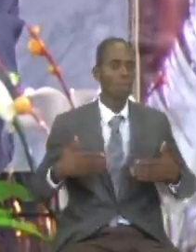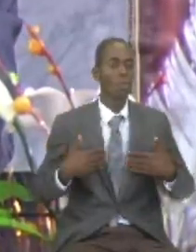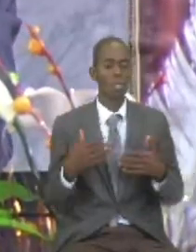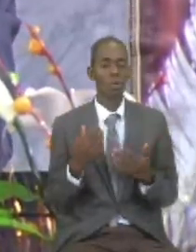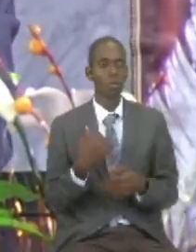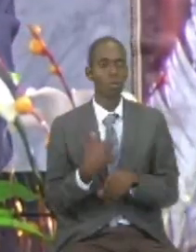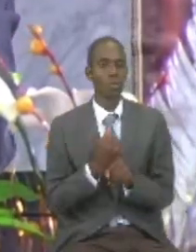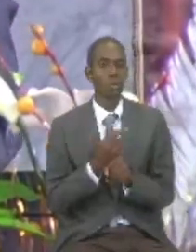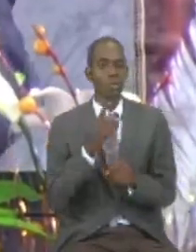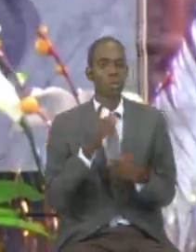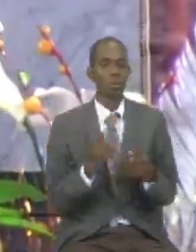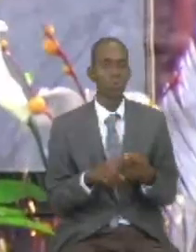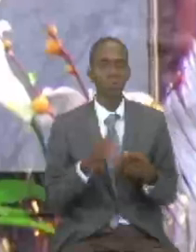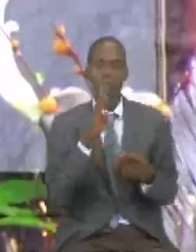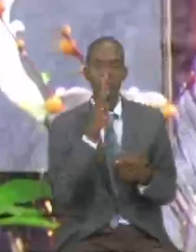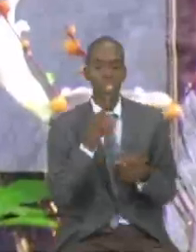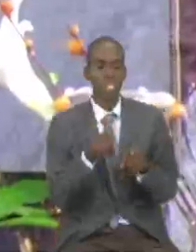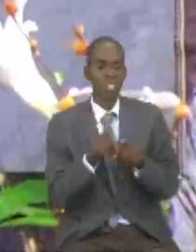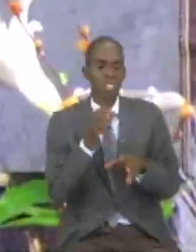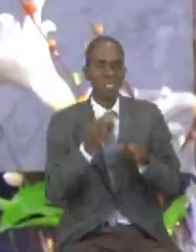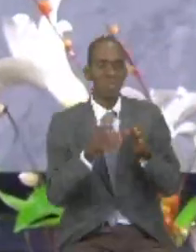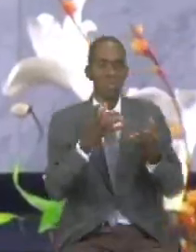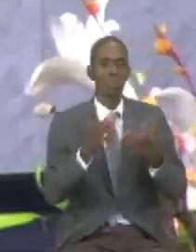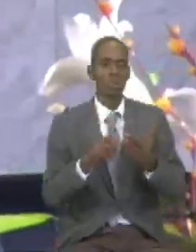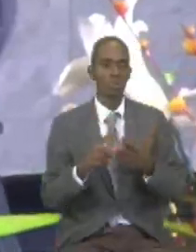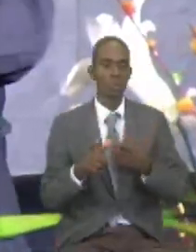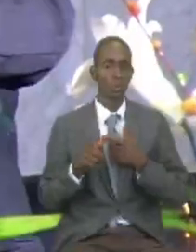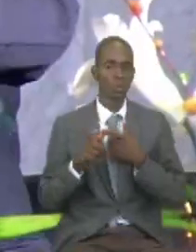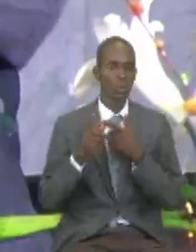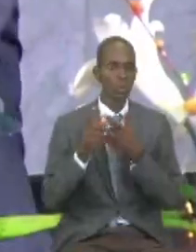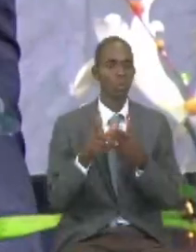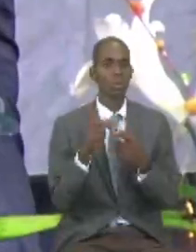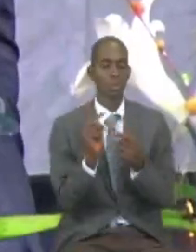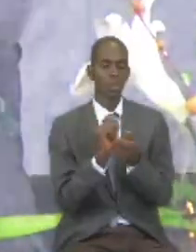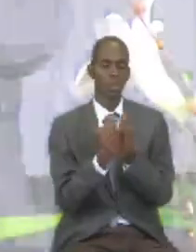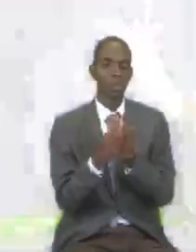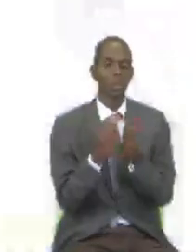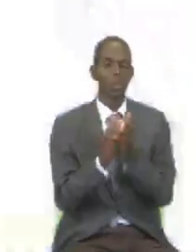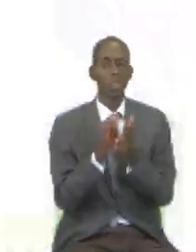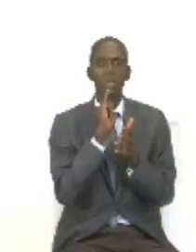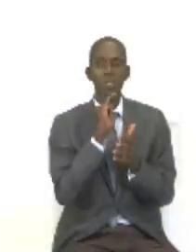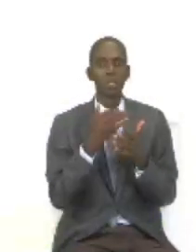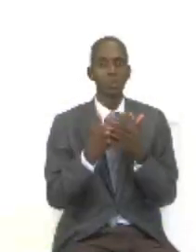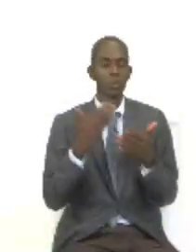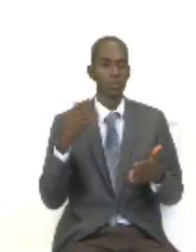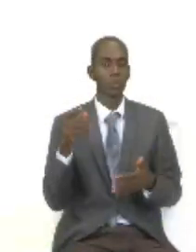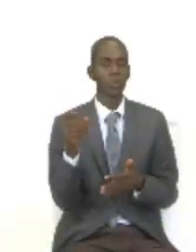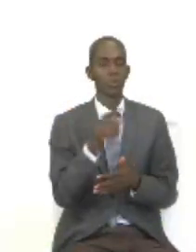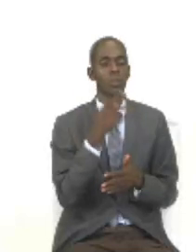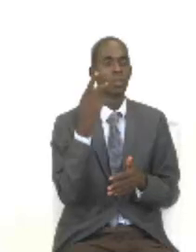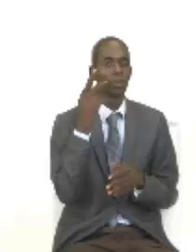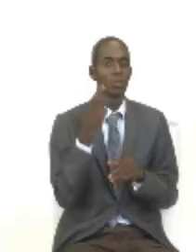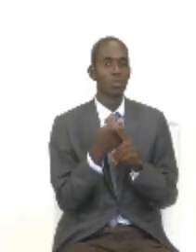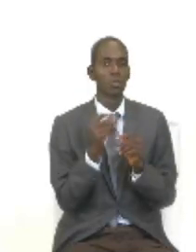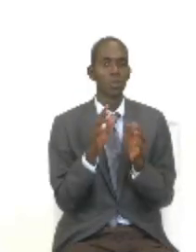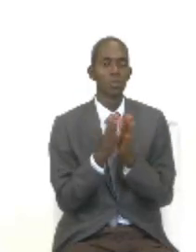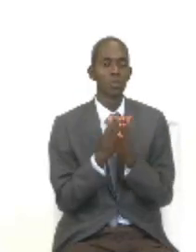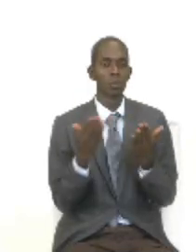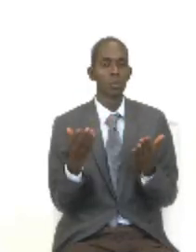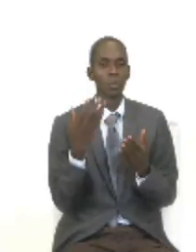rend content de la vie, à vouloir courir dans la course, à t'engager